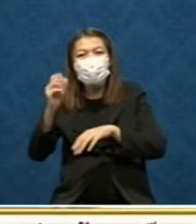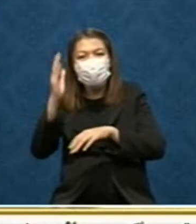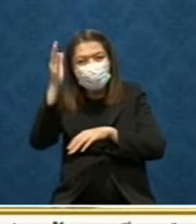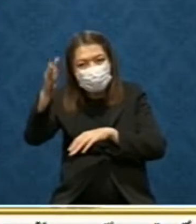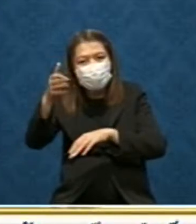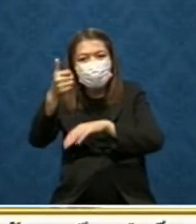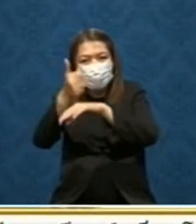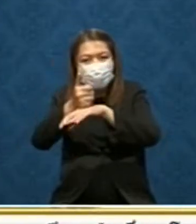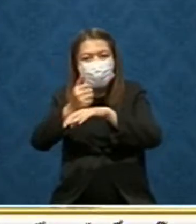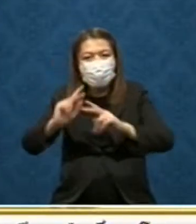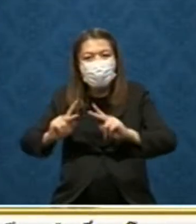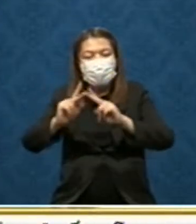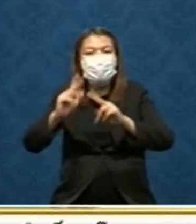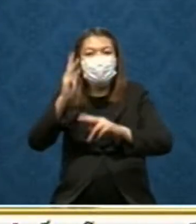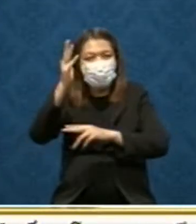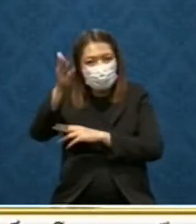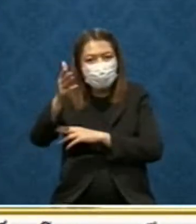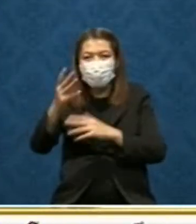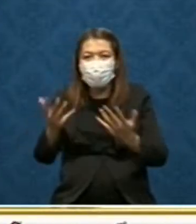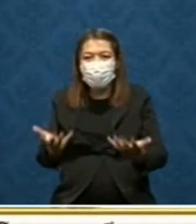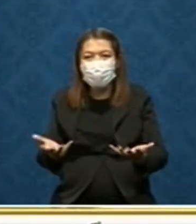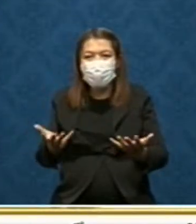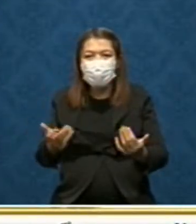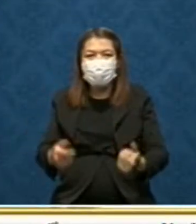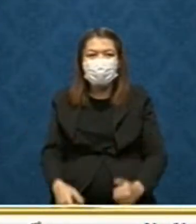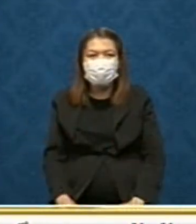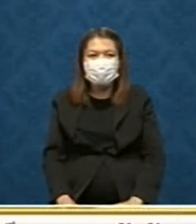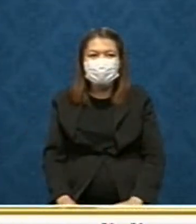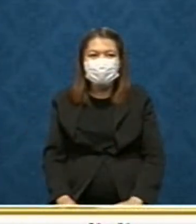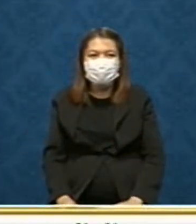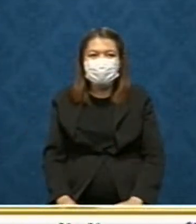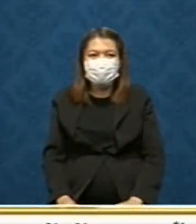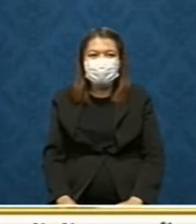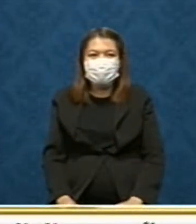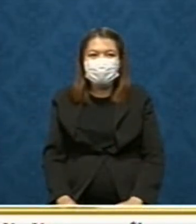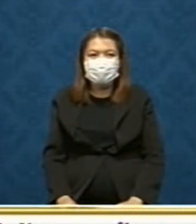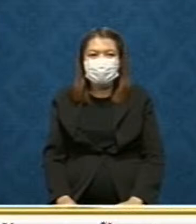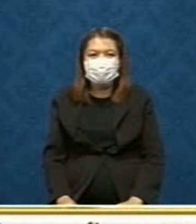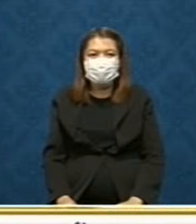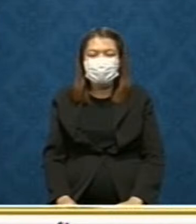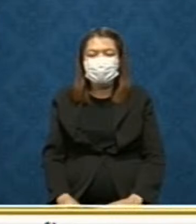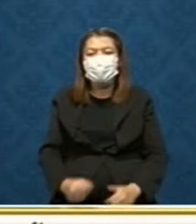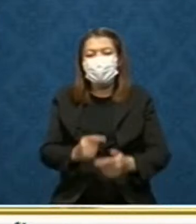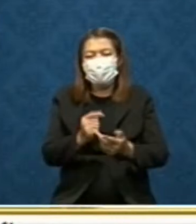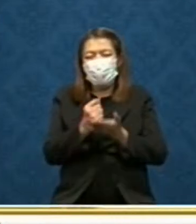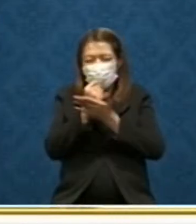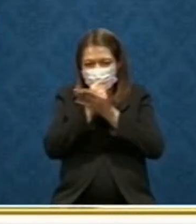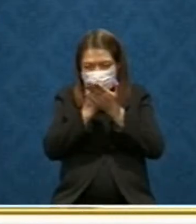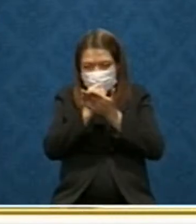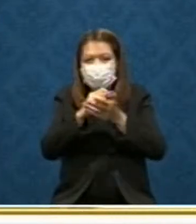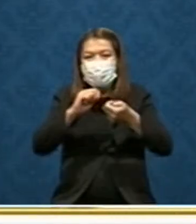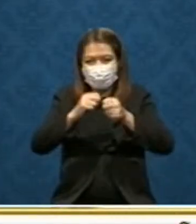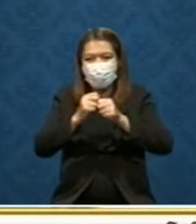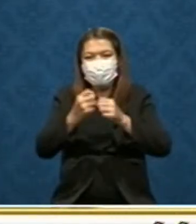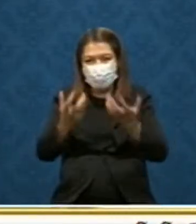ไปหรออะไร้ueเพรนั้นเรื่องการปราบตามอย่าเสพตตนี้